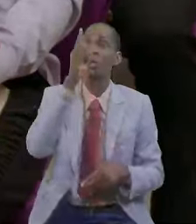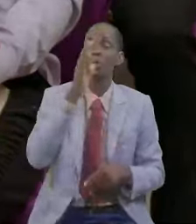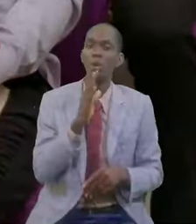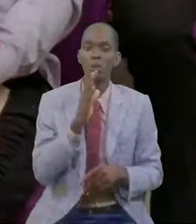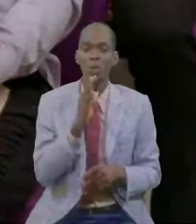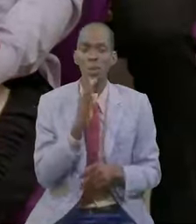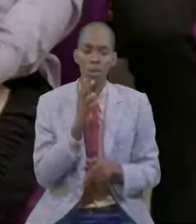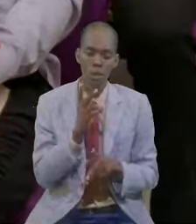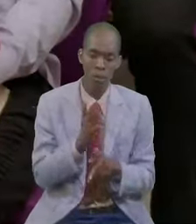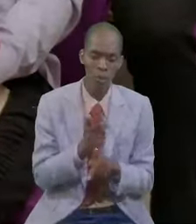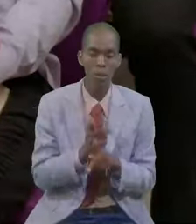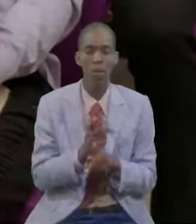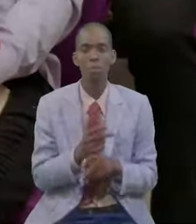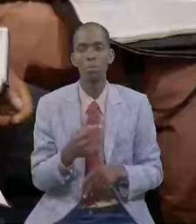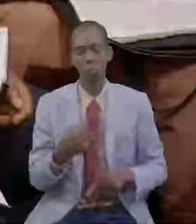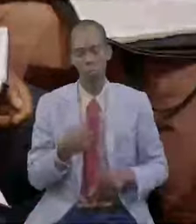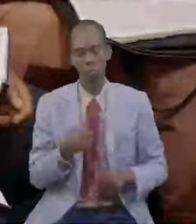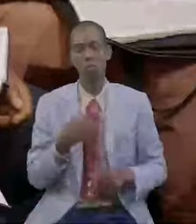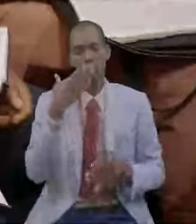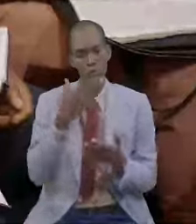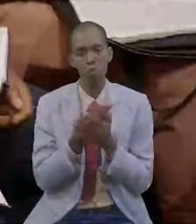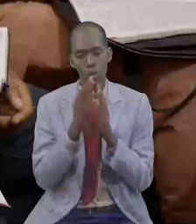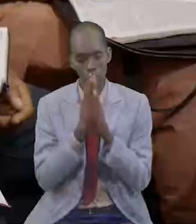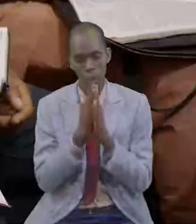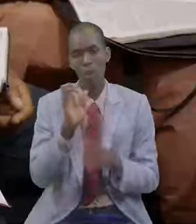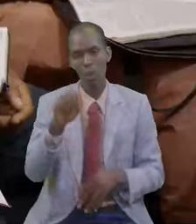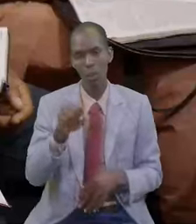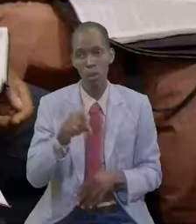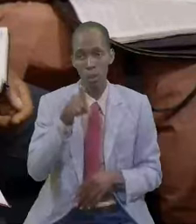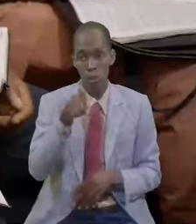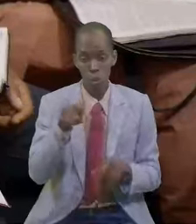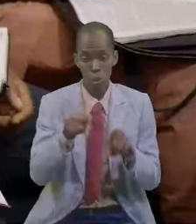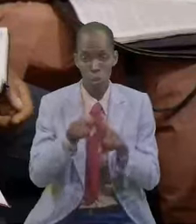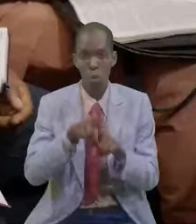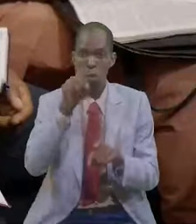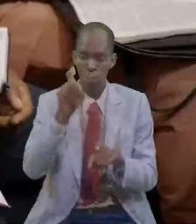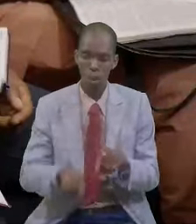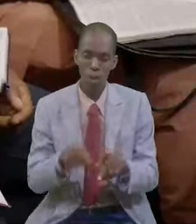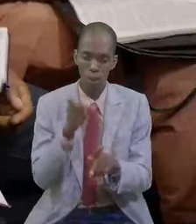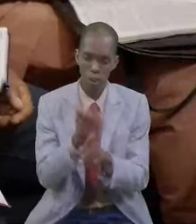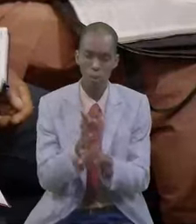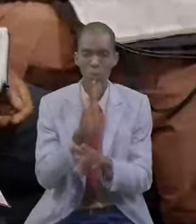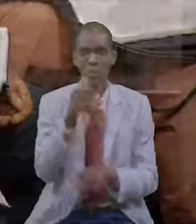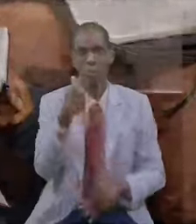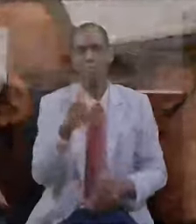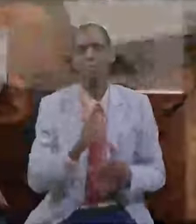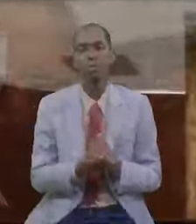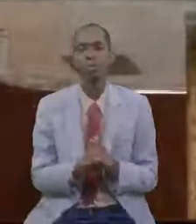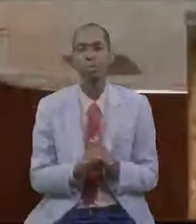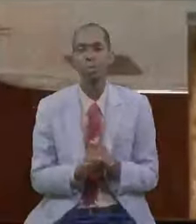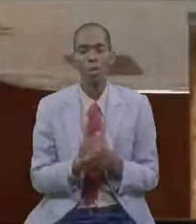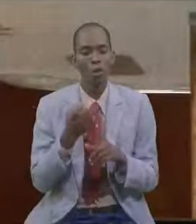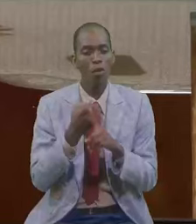Dieu, préserve-moi une bonne prière. Toi aussi, tu dois te préserver.